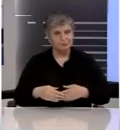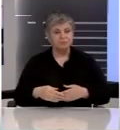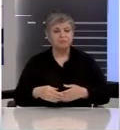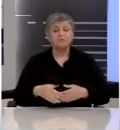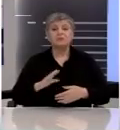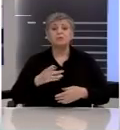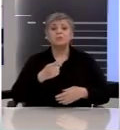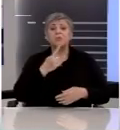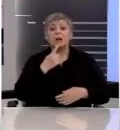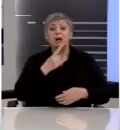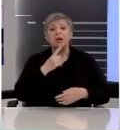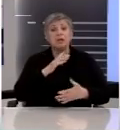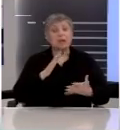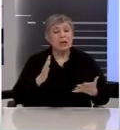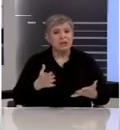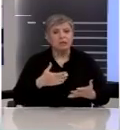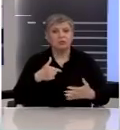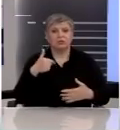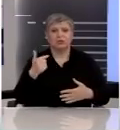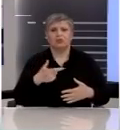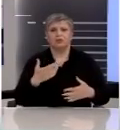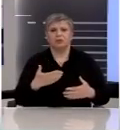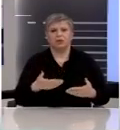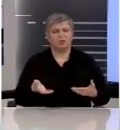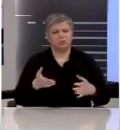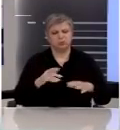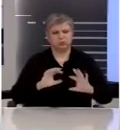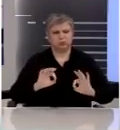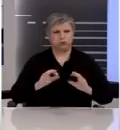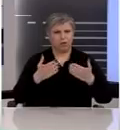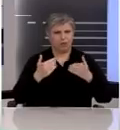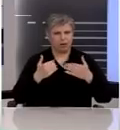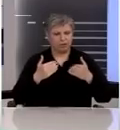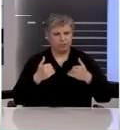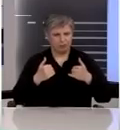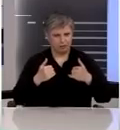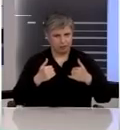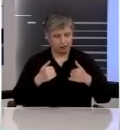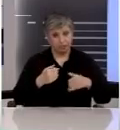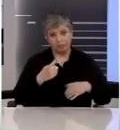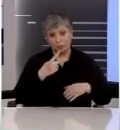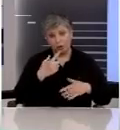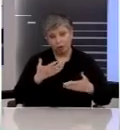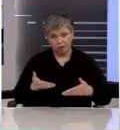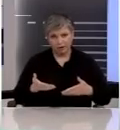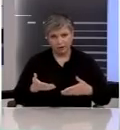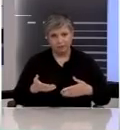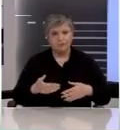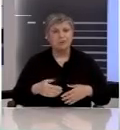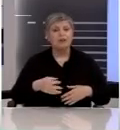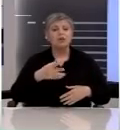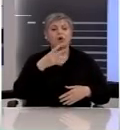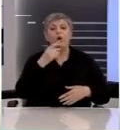ότι όλα αυτά δεν ευσταθούν. Και γιατί δεν ευσταθούν? Διότι η πρεσβεία